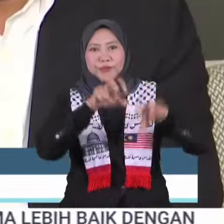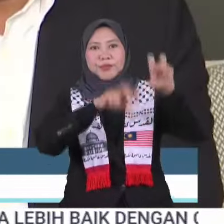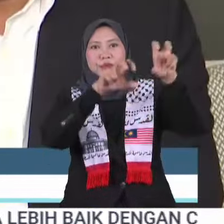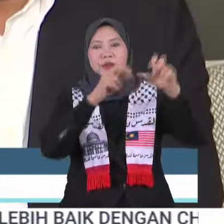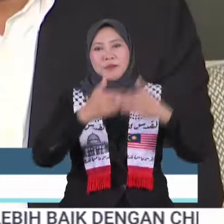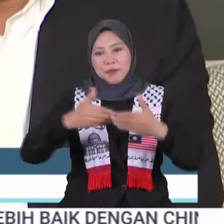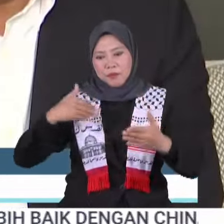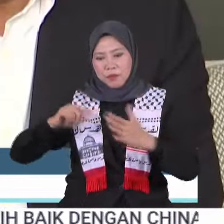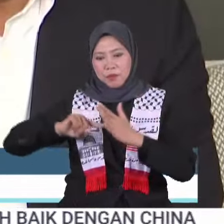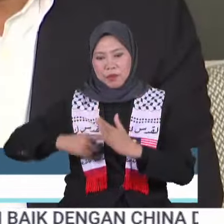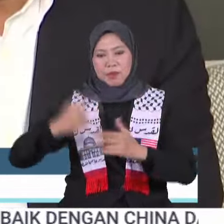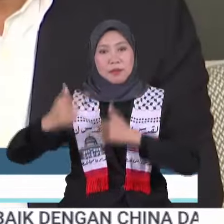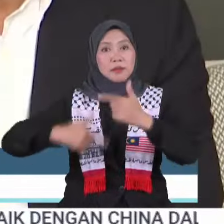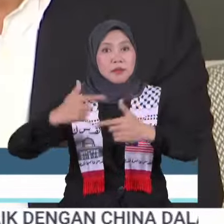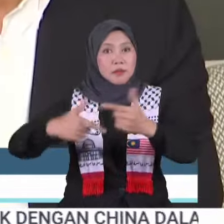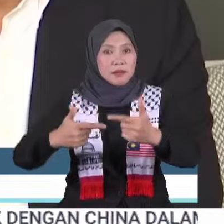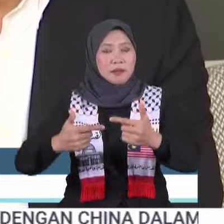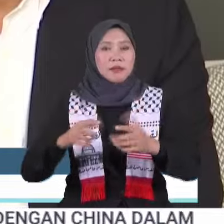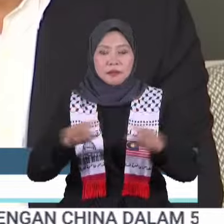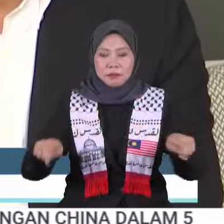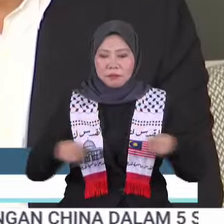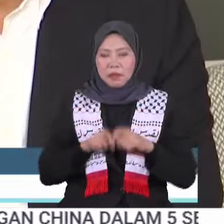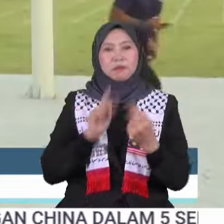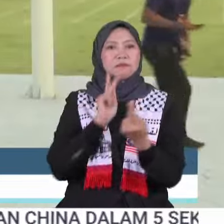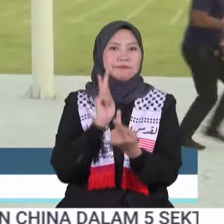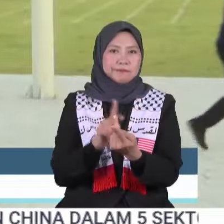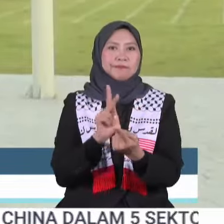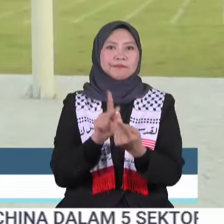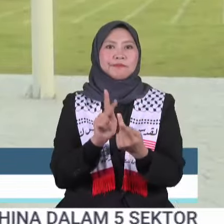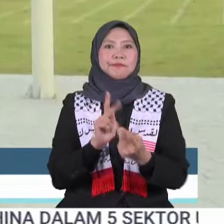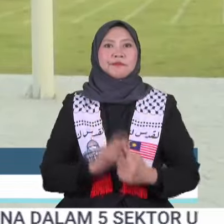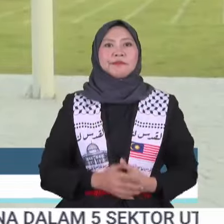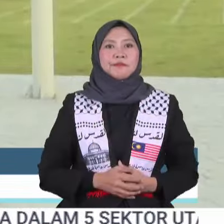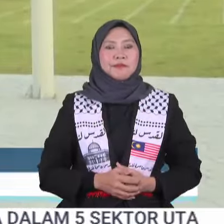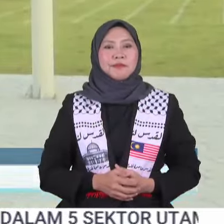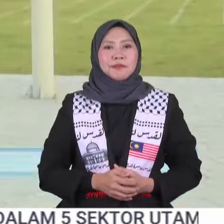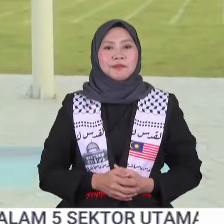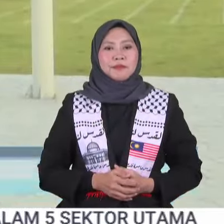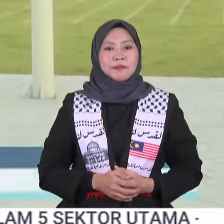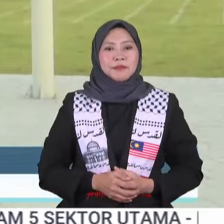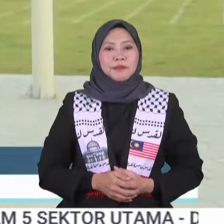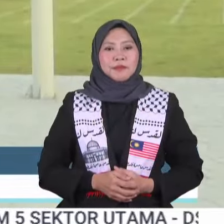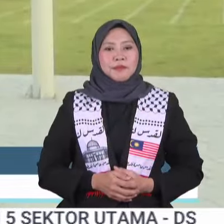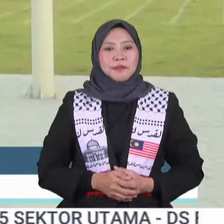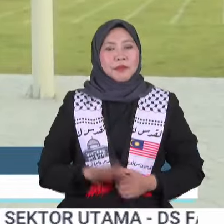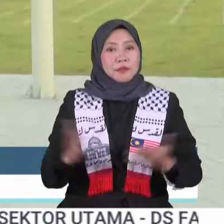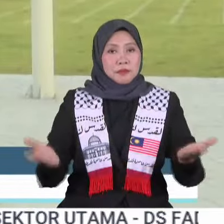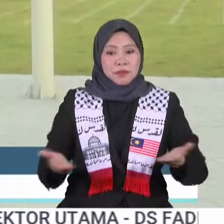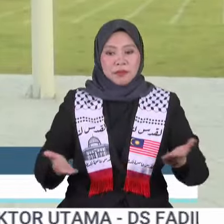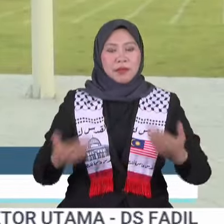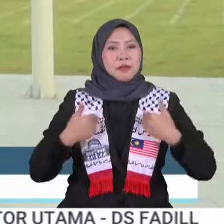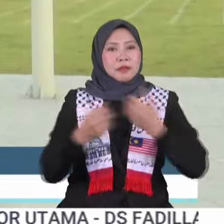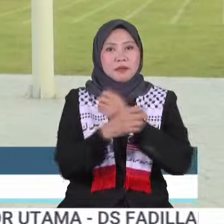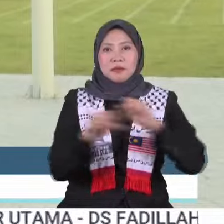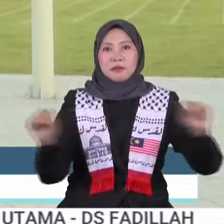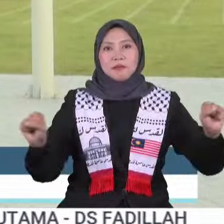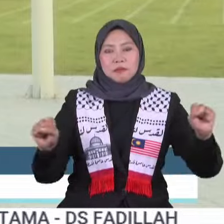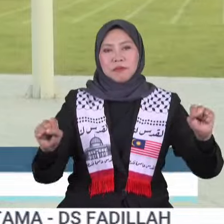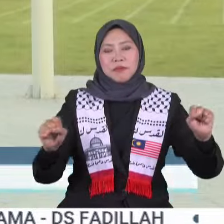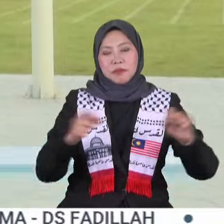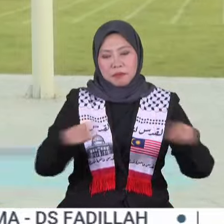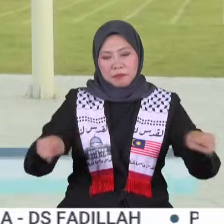kami sebelum bermulanya liga. Jadi tempat ini cukup bersesuaian. Terima kasih kepada Bertam Resort dan Waterpark untuk menyediakan fasiliti untuk